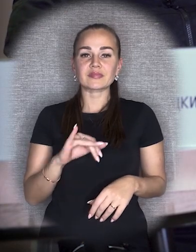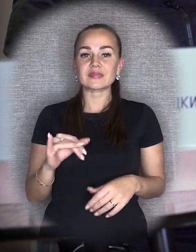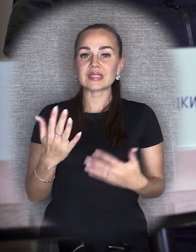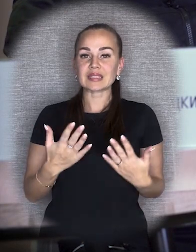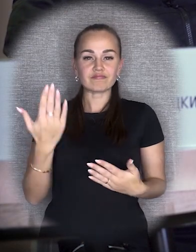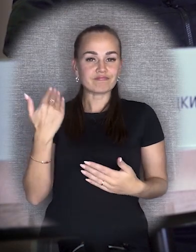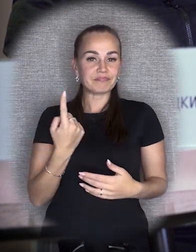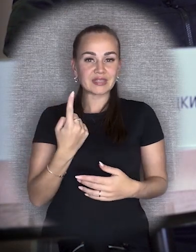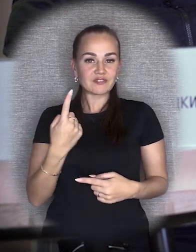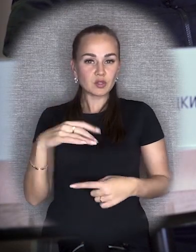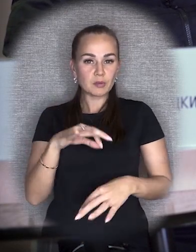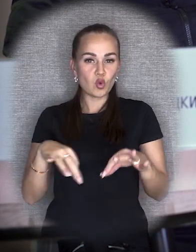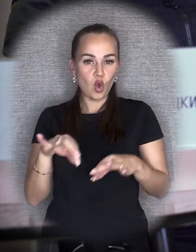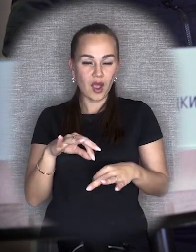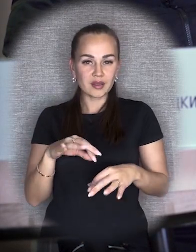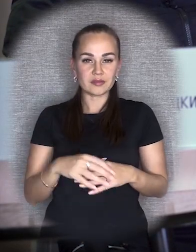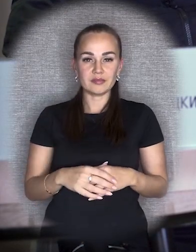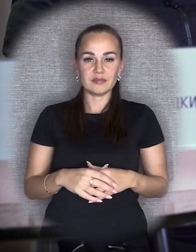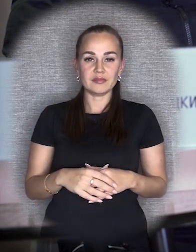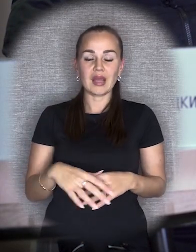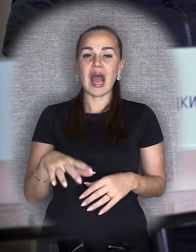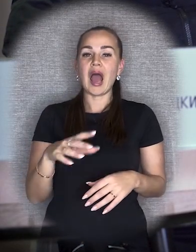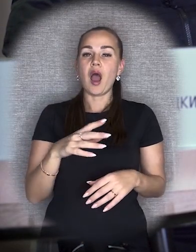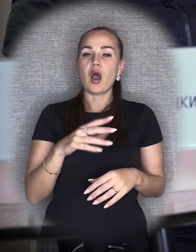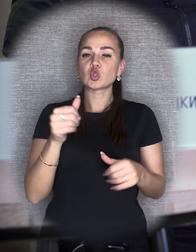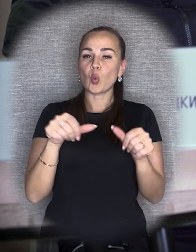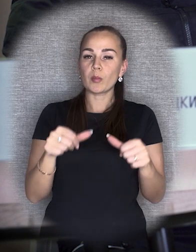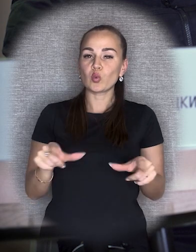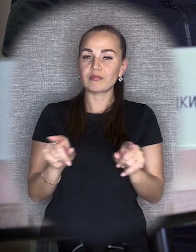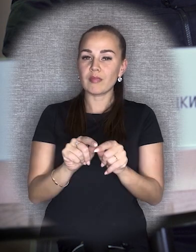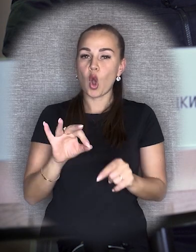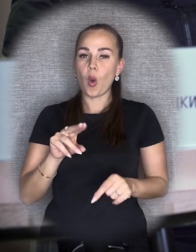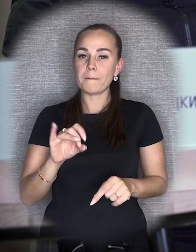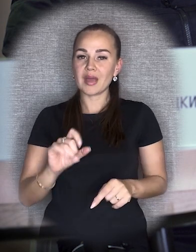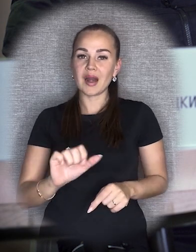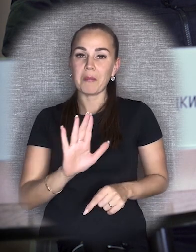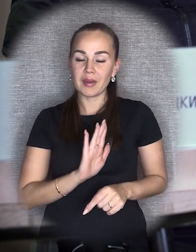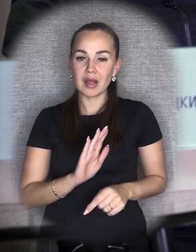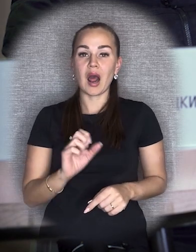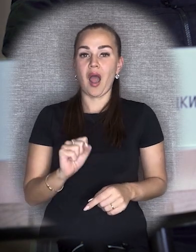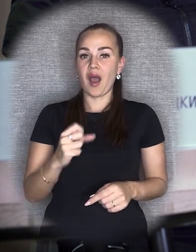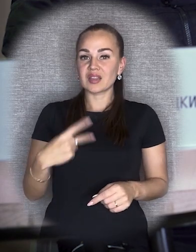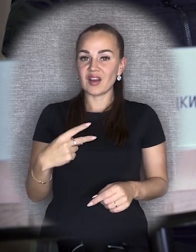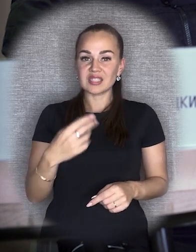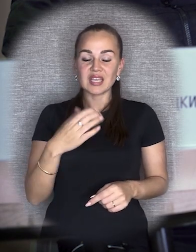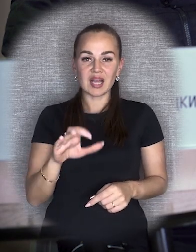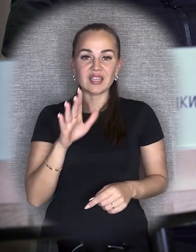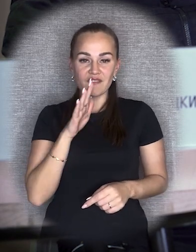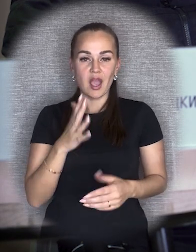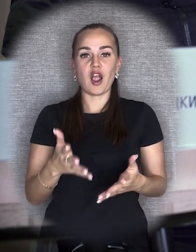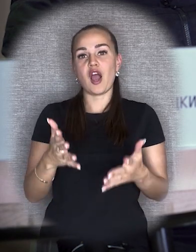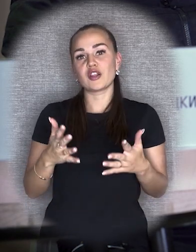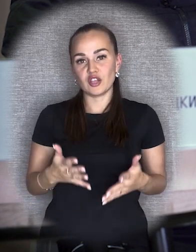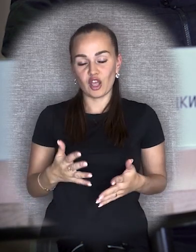первом нашем проекте скульптура была соединена с оперой, то когда мы говорим про 20 век, довольно очевидным